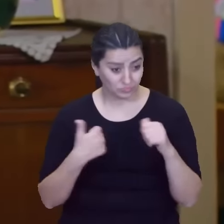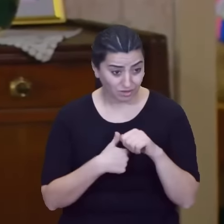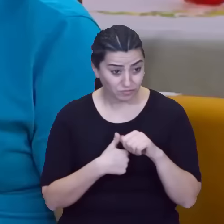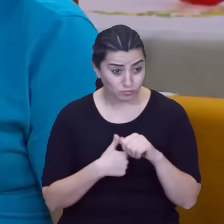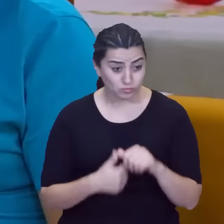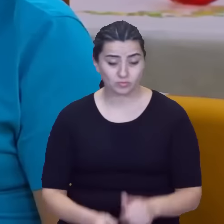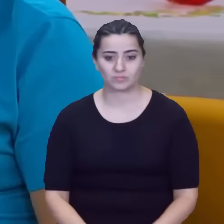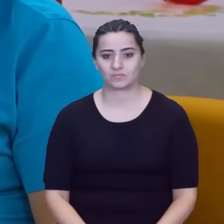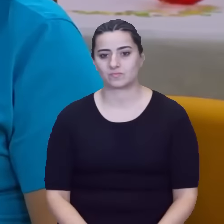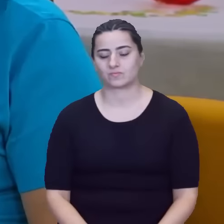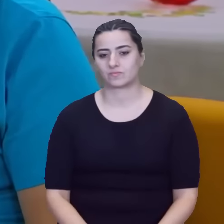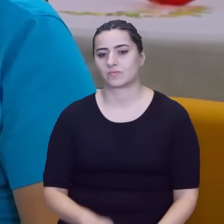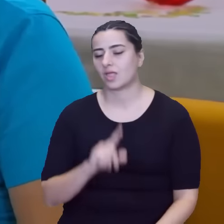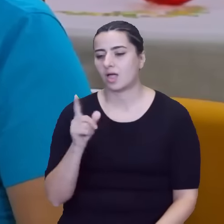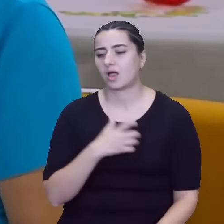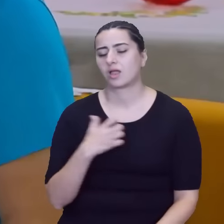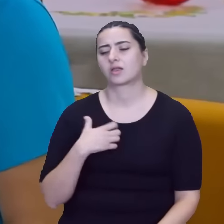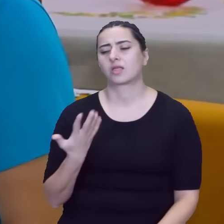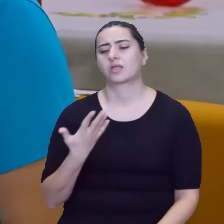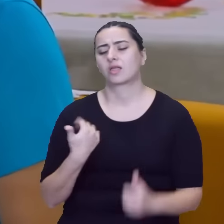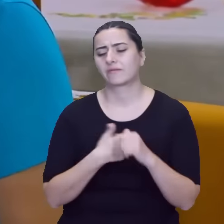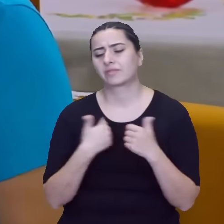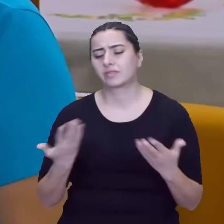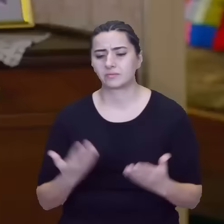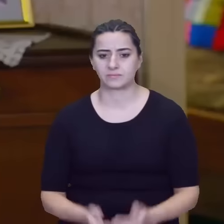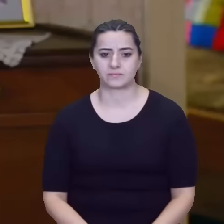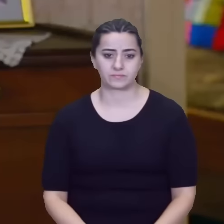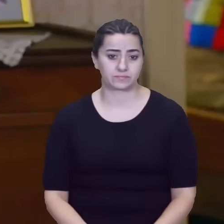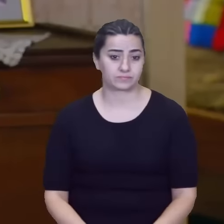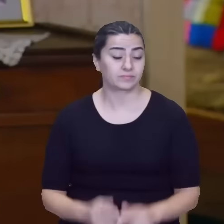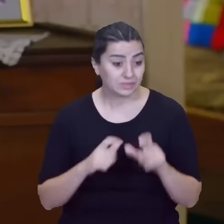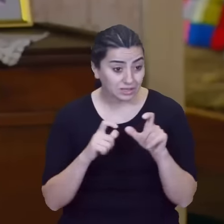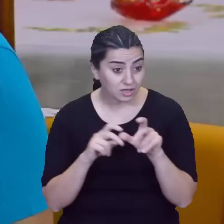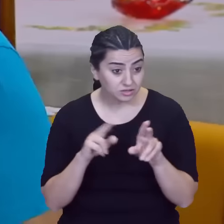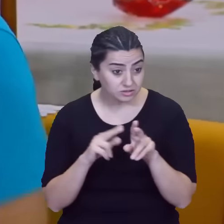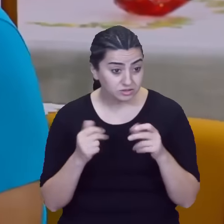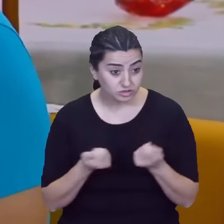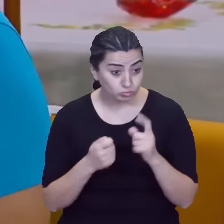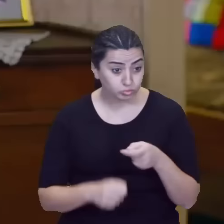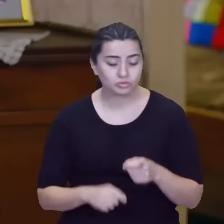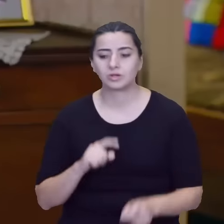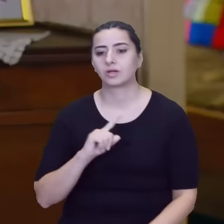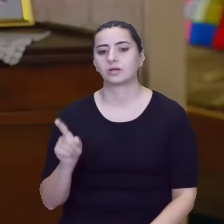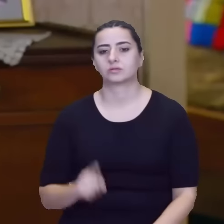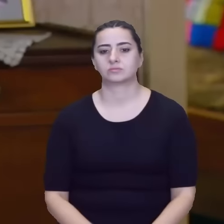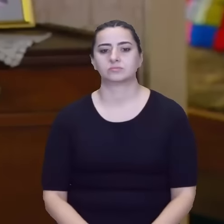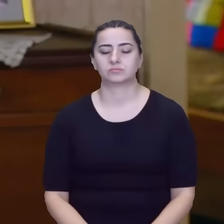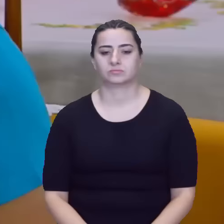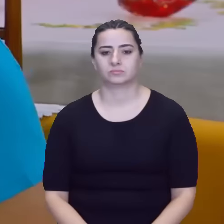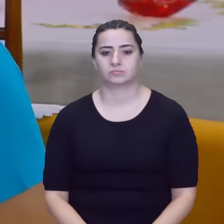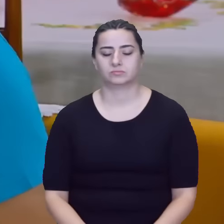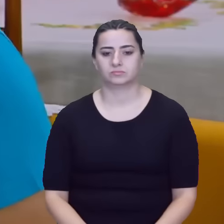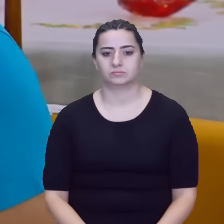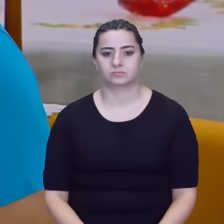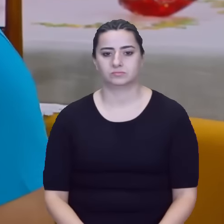Evleniyor musun? Hayır anne ya. Ne evlenmesi Allah aşkına ya? SSK'lı iş mi buldun? Hayır anne. Ya